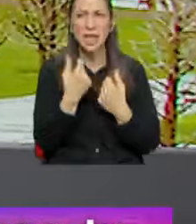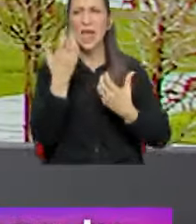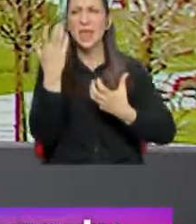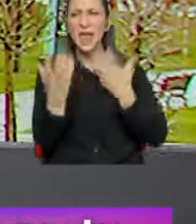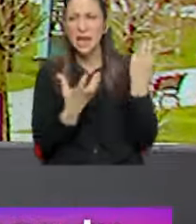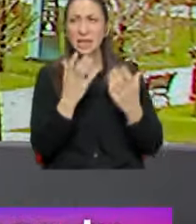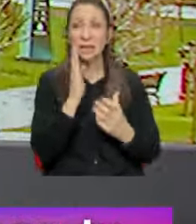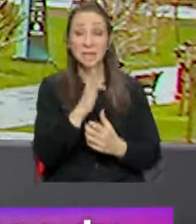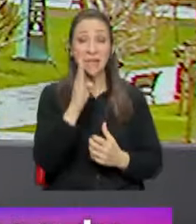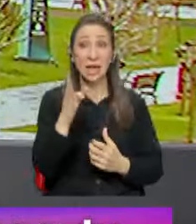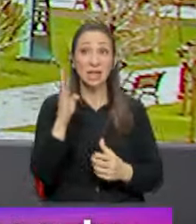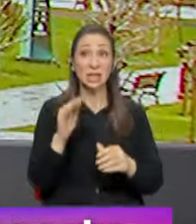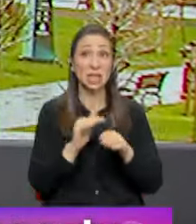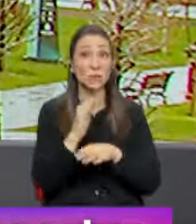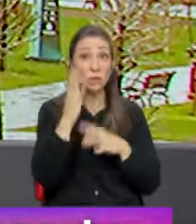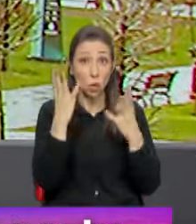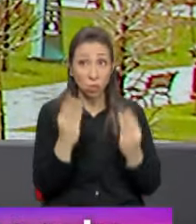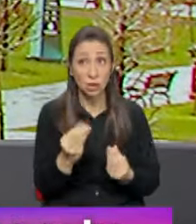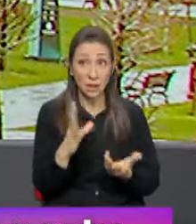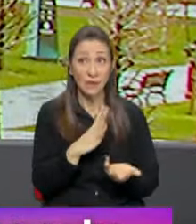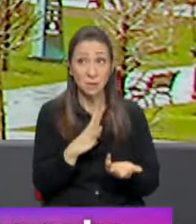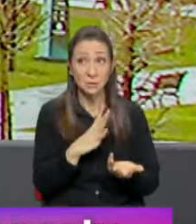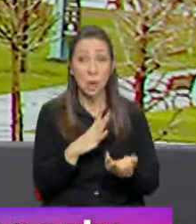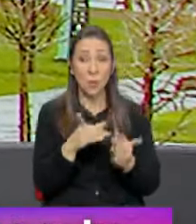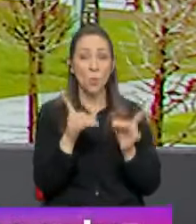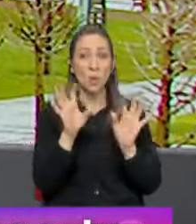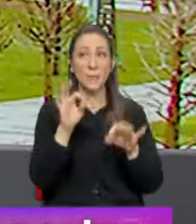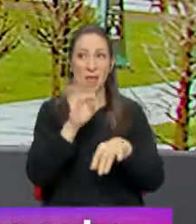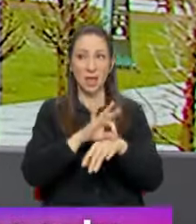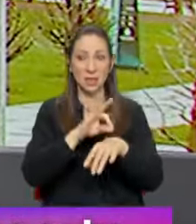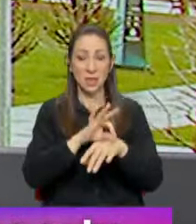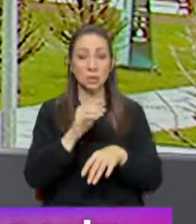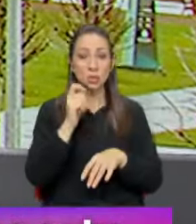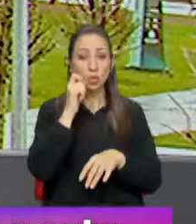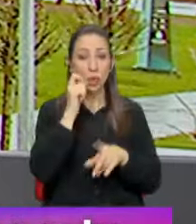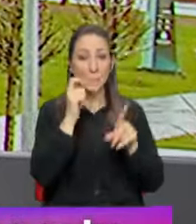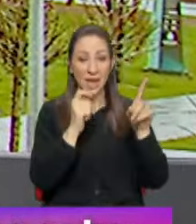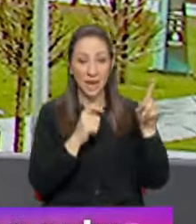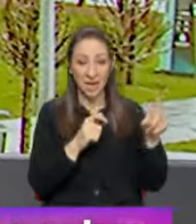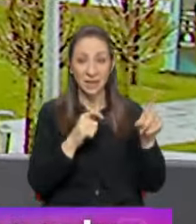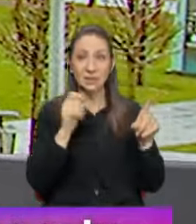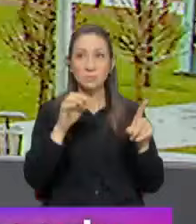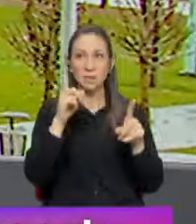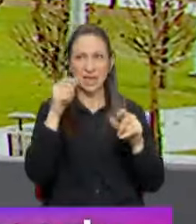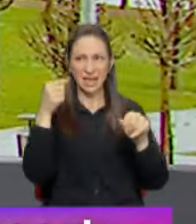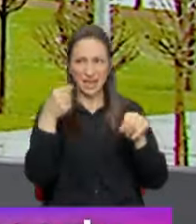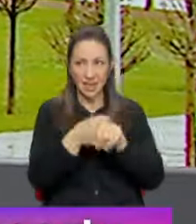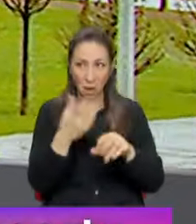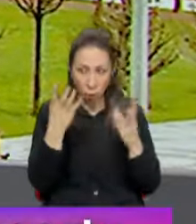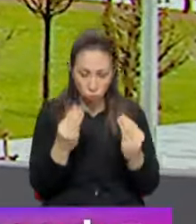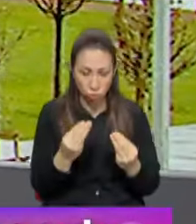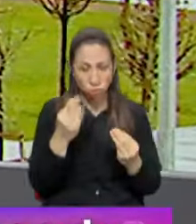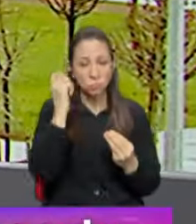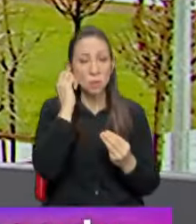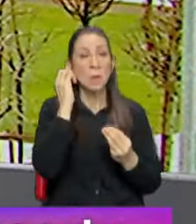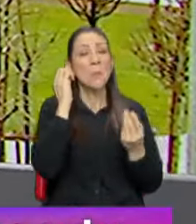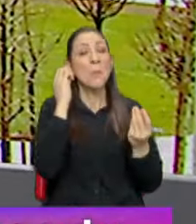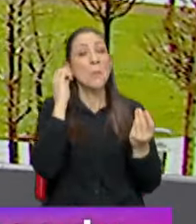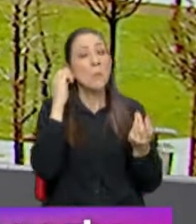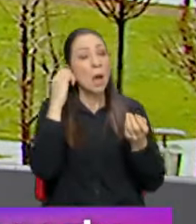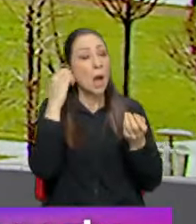yangınlara giderken yaşamış oldukları var. Böyle bir an Sultanbeyli'de şimdi bir kaza yaşanmış, belki aracının